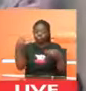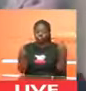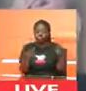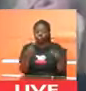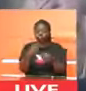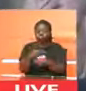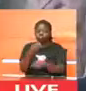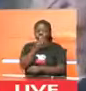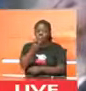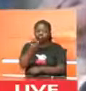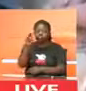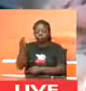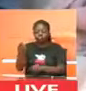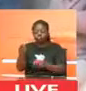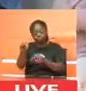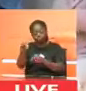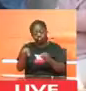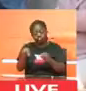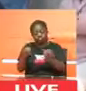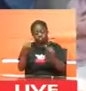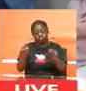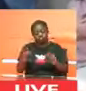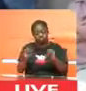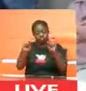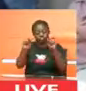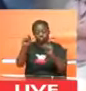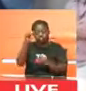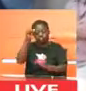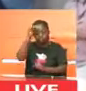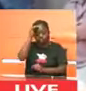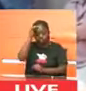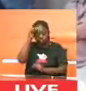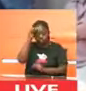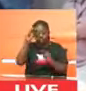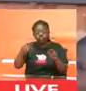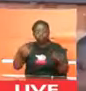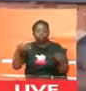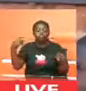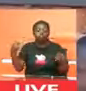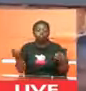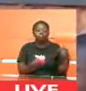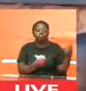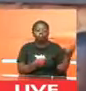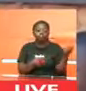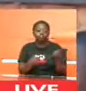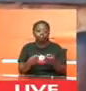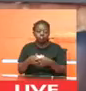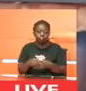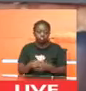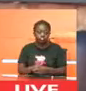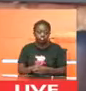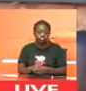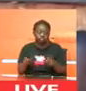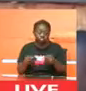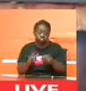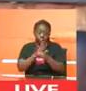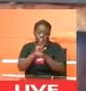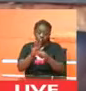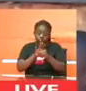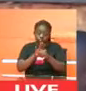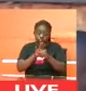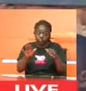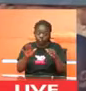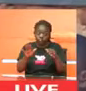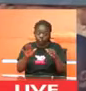kafyu bakwate bulungi babatwale ku polisi okusinga okuba kuba bino bya covid nabyo tuyinza bitunulamu naye